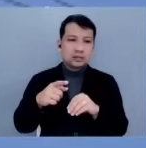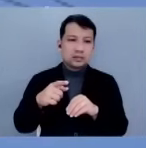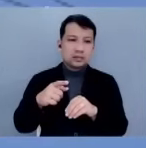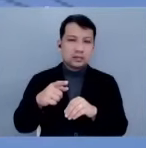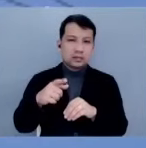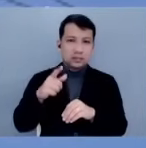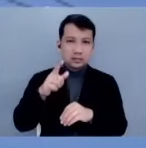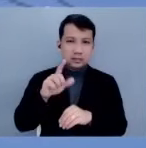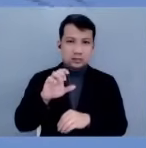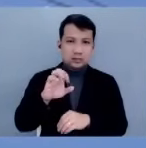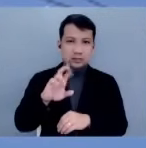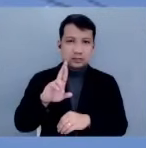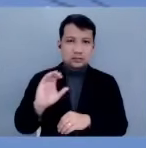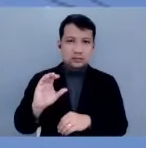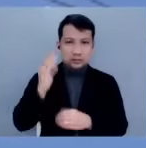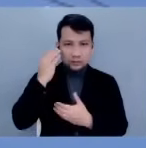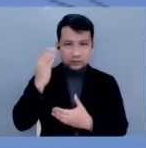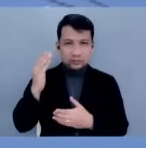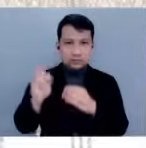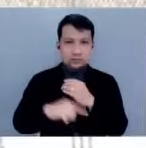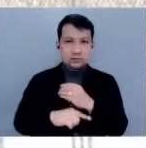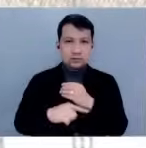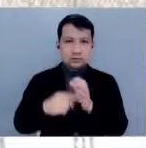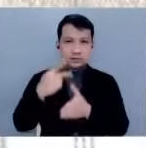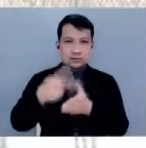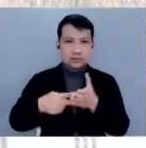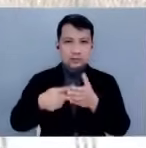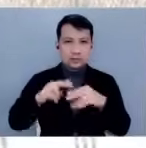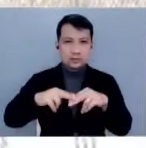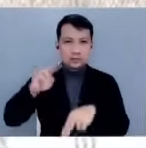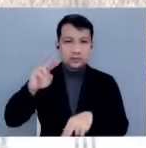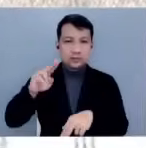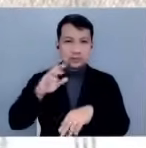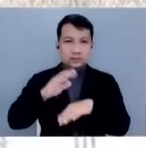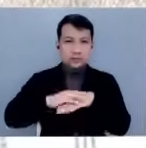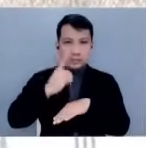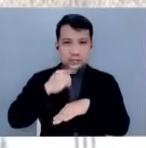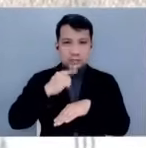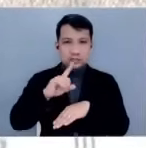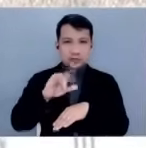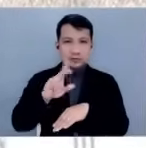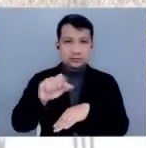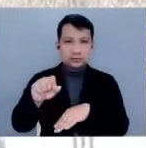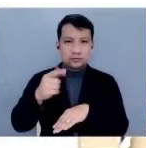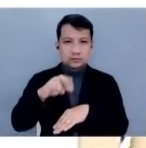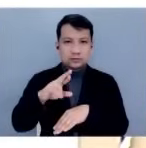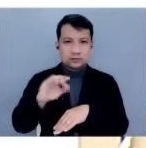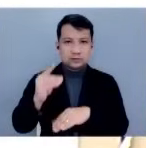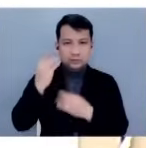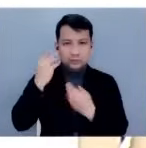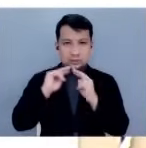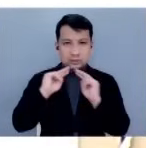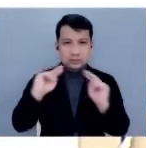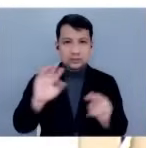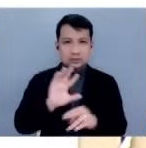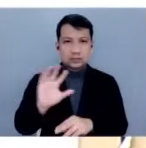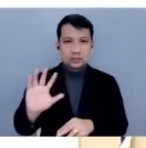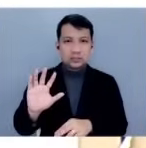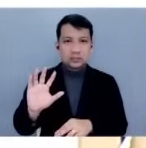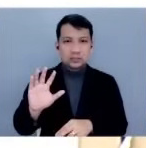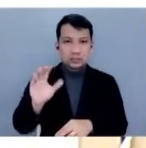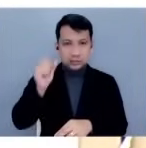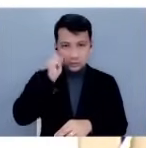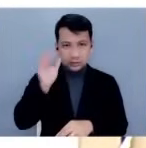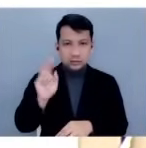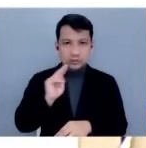buwan na magpataw ng price cap tuwing pumapalo sa red alert ang Luzon Grid. Nagbabalita mula sa Frontline, Shayla